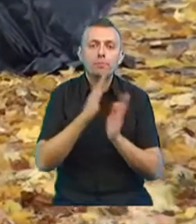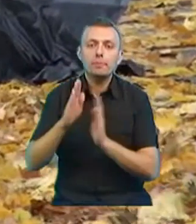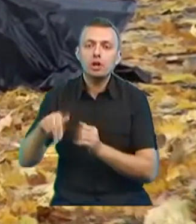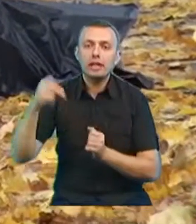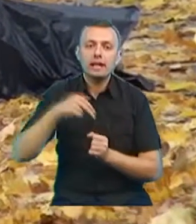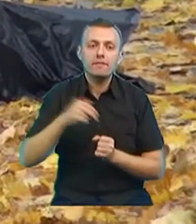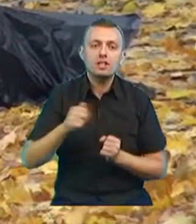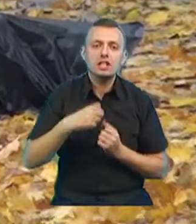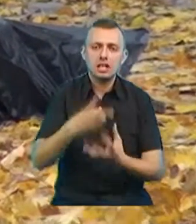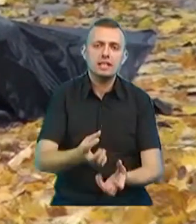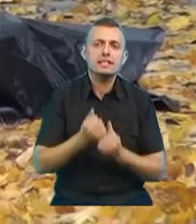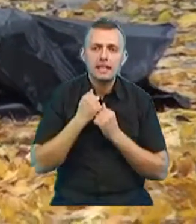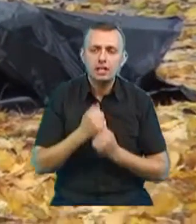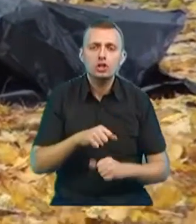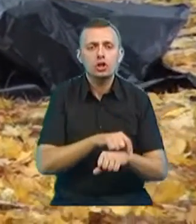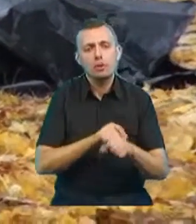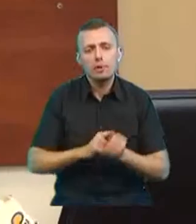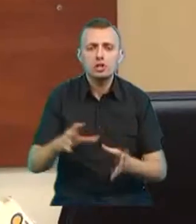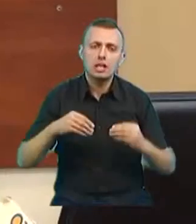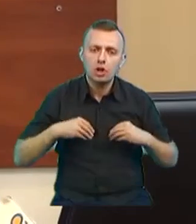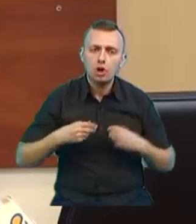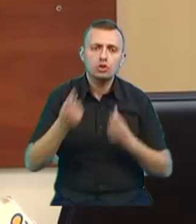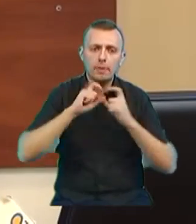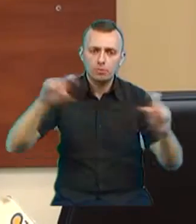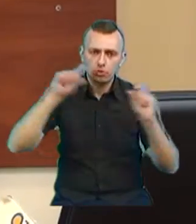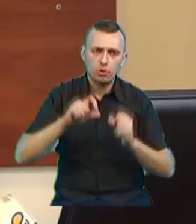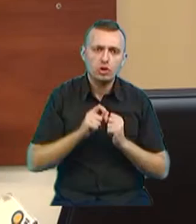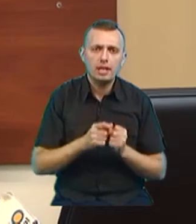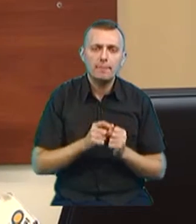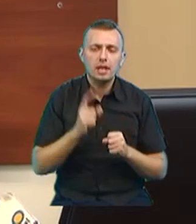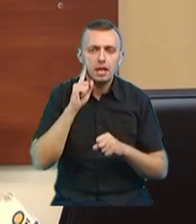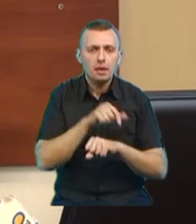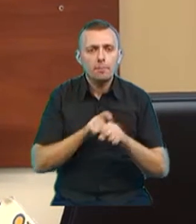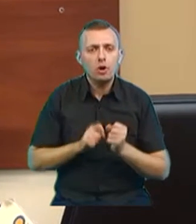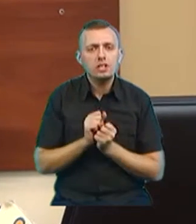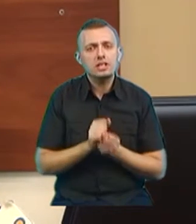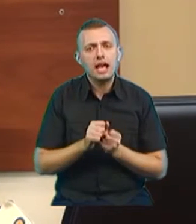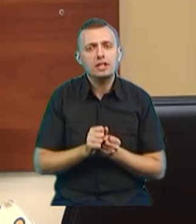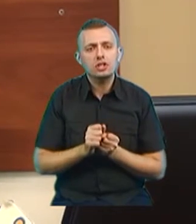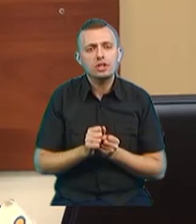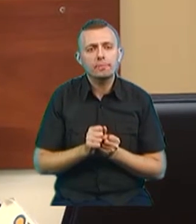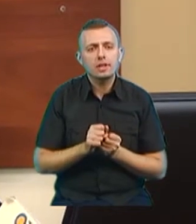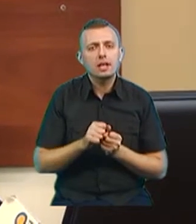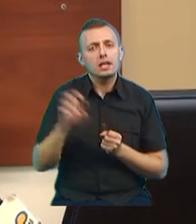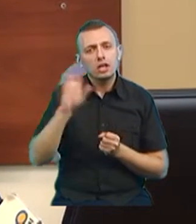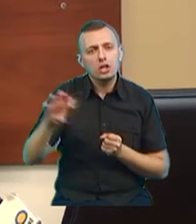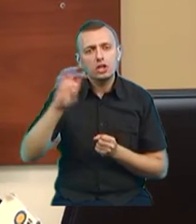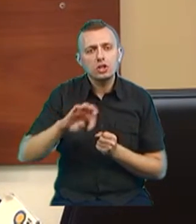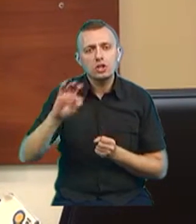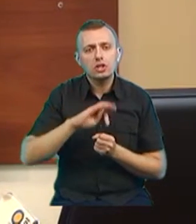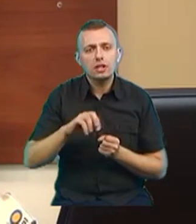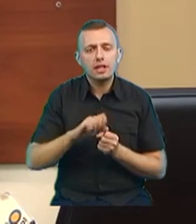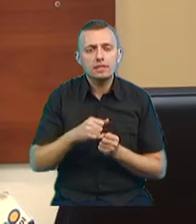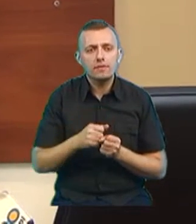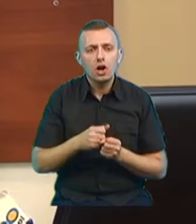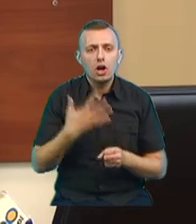mężczyzny znajdujących się w stawie w parku Traugutta. Policjanci ustalili, że topielcem jest 58-letni mieszkaniec Kutna. Przybył